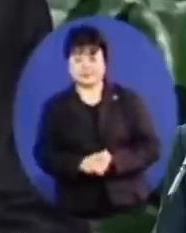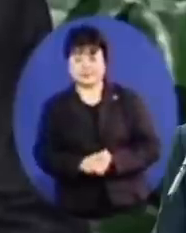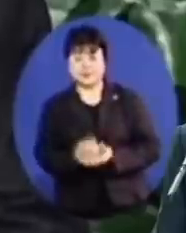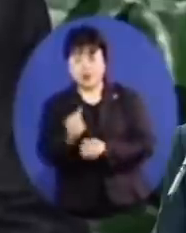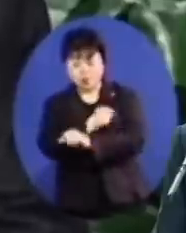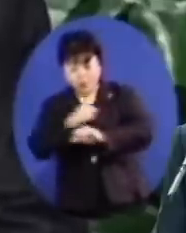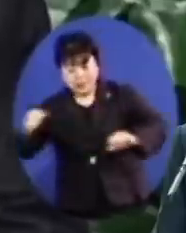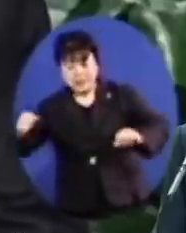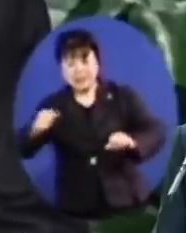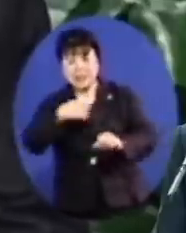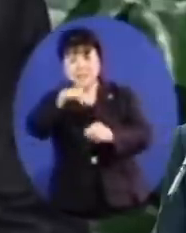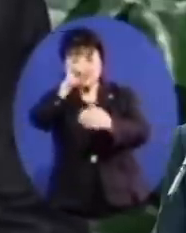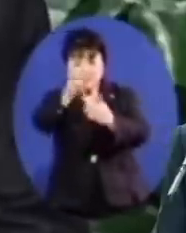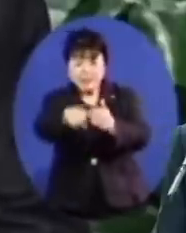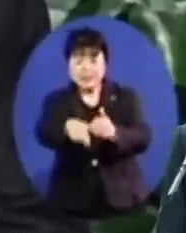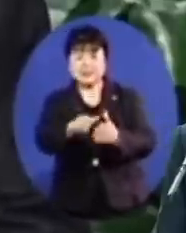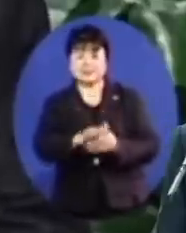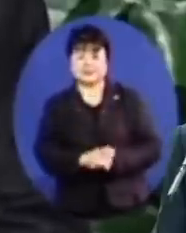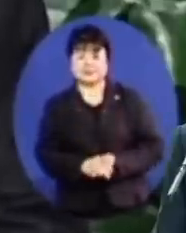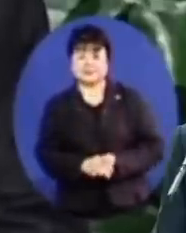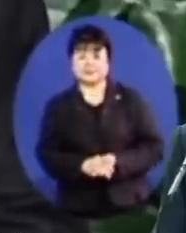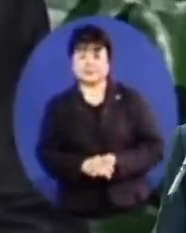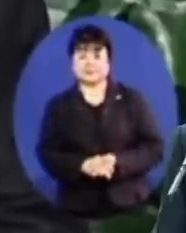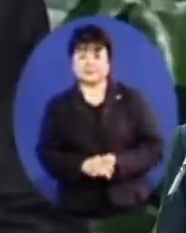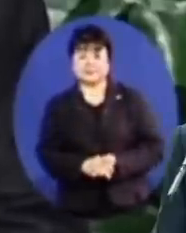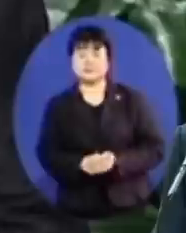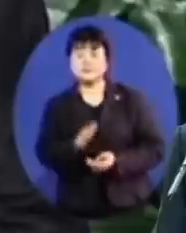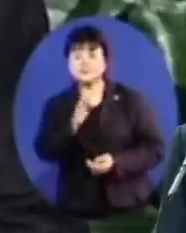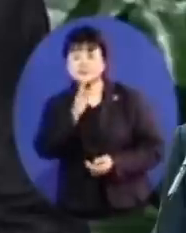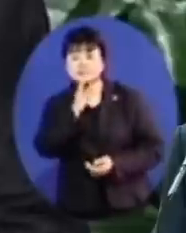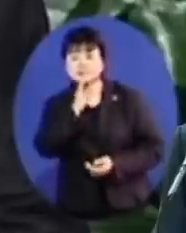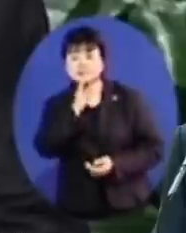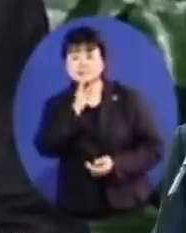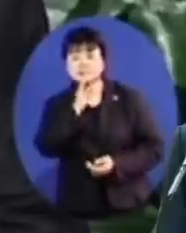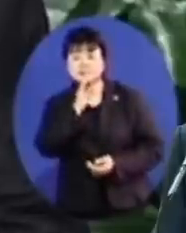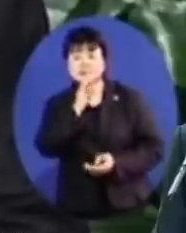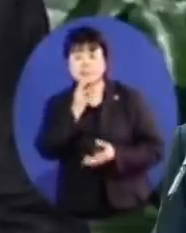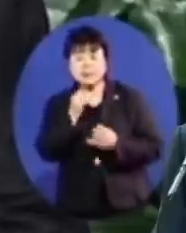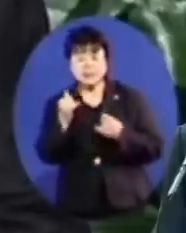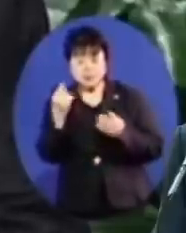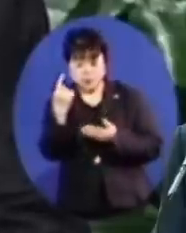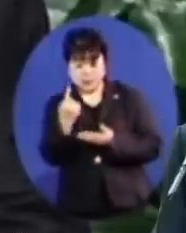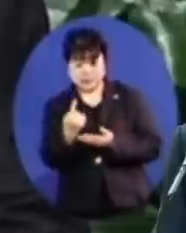광야에 나갔을 때 남자만 5천명, 부유자 기만 명이 왔을 때